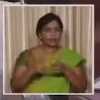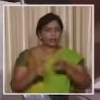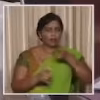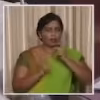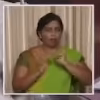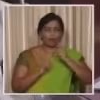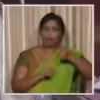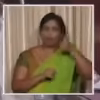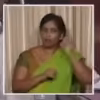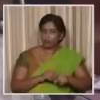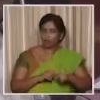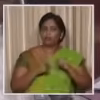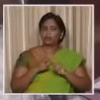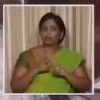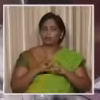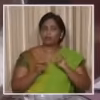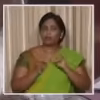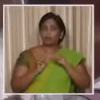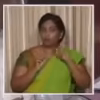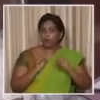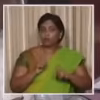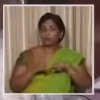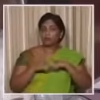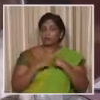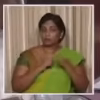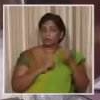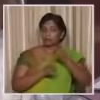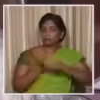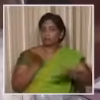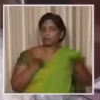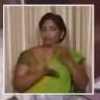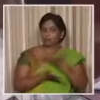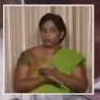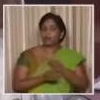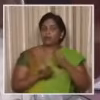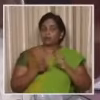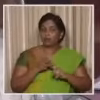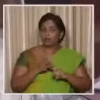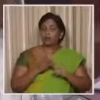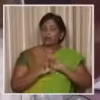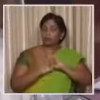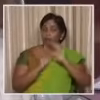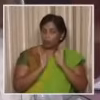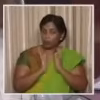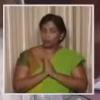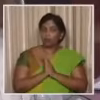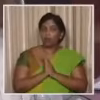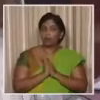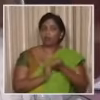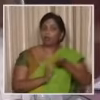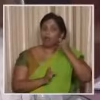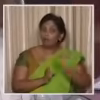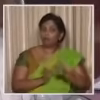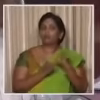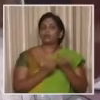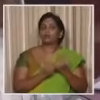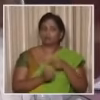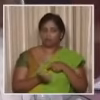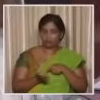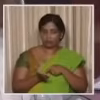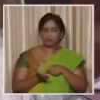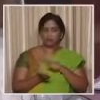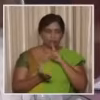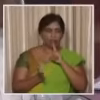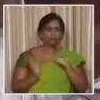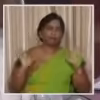ඇතිව අනිත් එක සංස්ථා මණ්ඩල සමග ඇති කරගත් ගිවිසුම් මඩුව අනිත් එක හැම තීරයකටම ආවරණ අනුමැතිය අරන් තියනවා කියලා කියල්